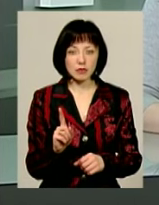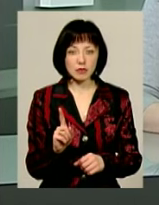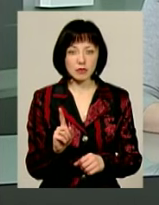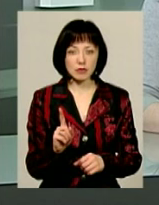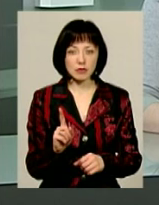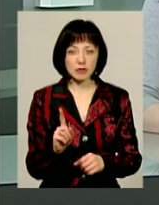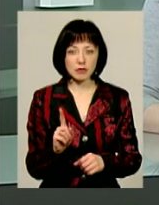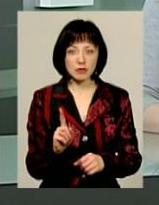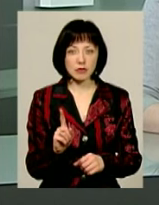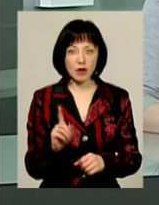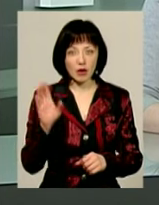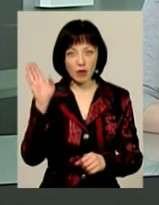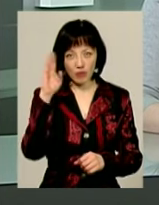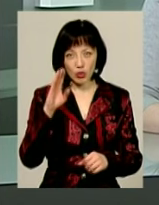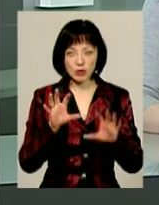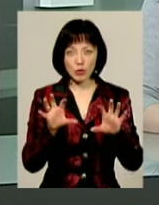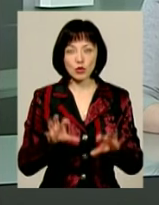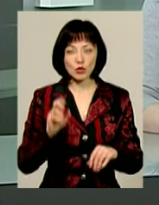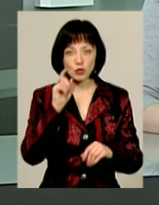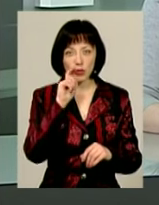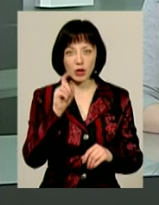що Водним кодексом України